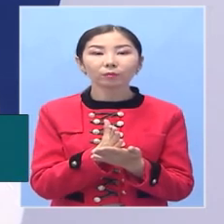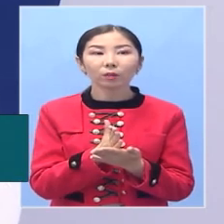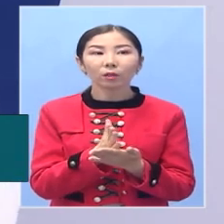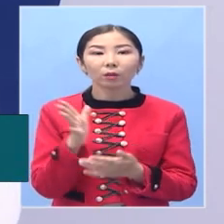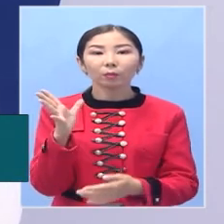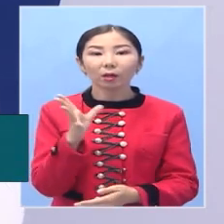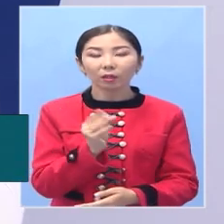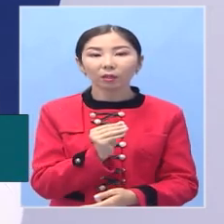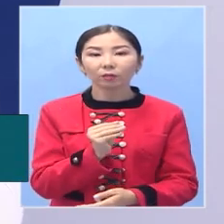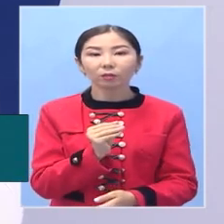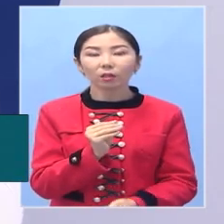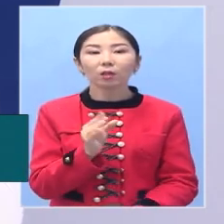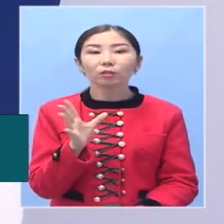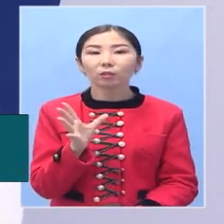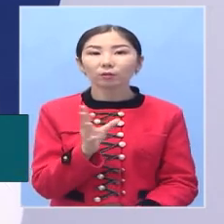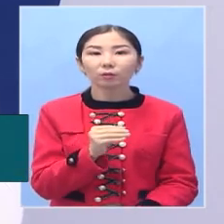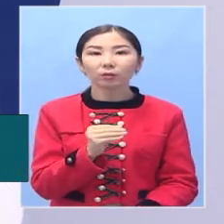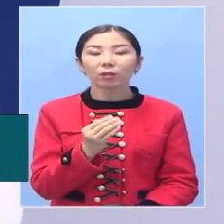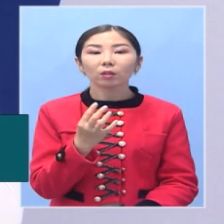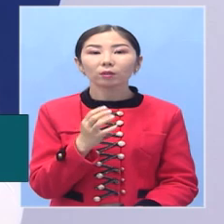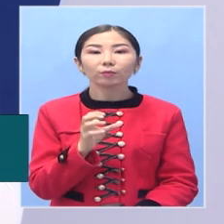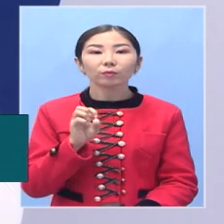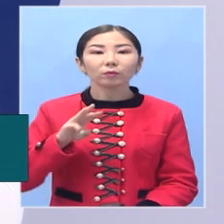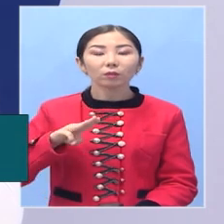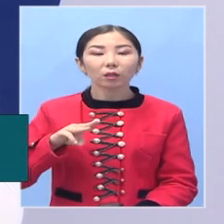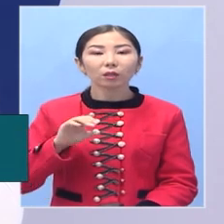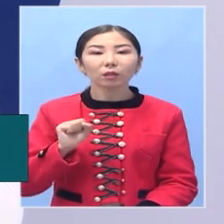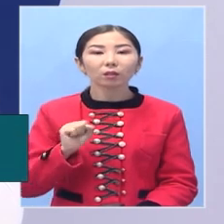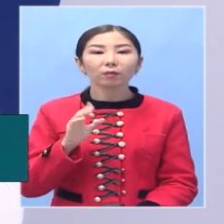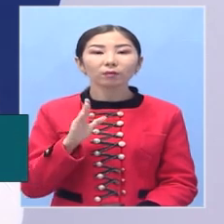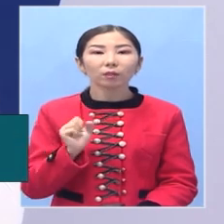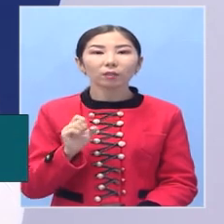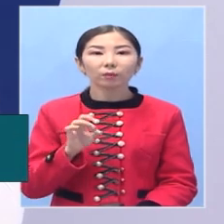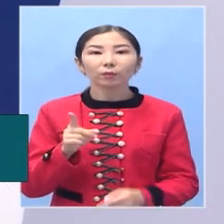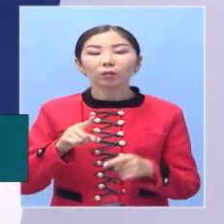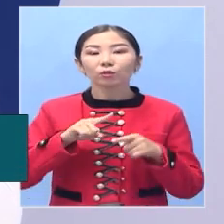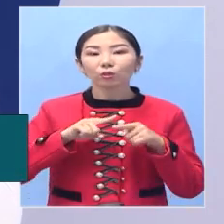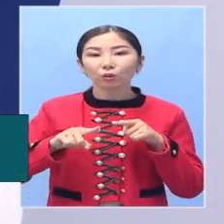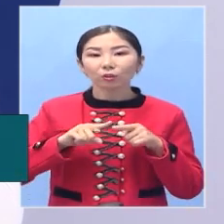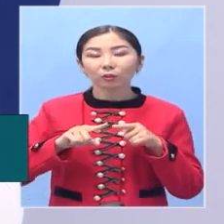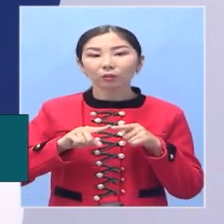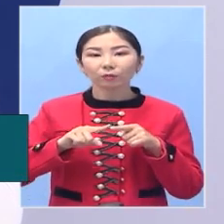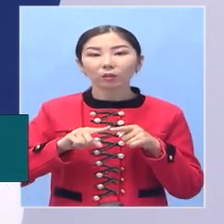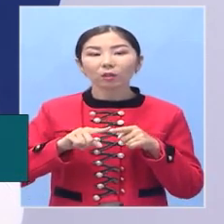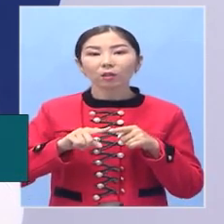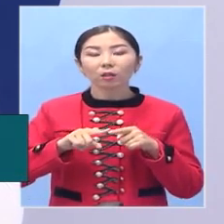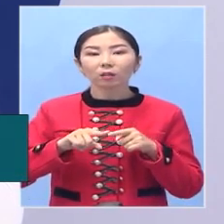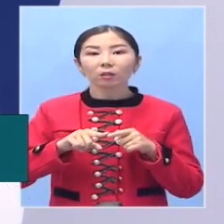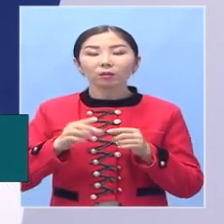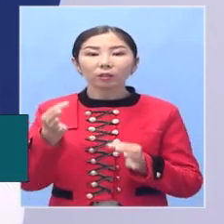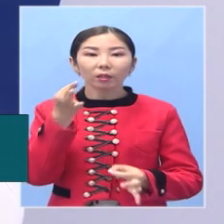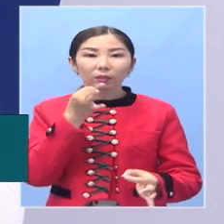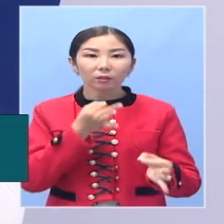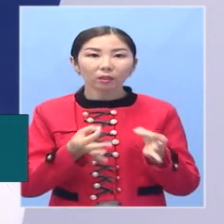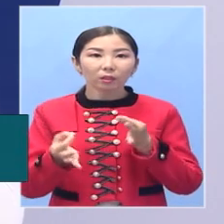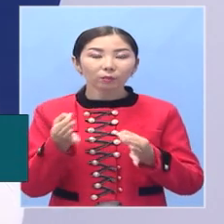барлығының сондай нелері бар енді. Жалпылама тауар түсіру керек. Тауар, иә, сондай бір шұғыл медицина дәрілер келіп жатады жаңағы